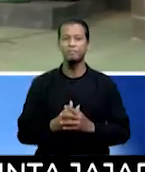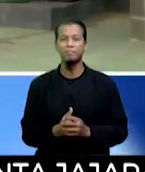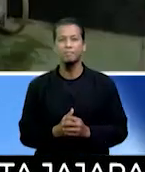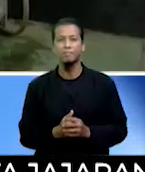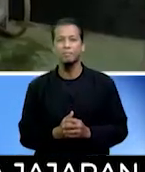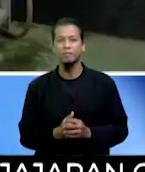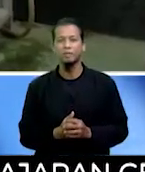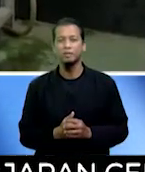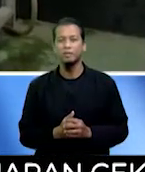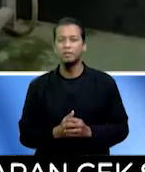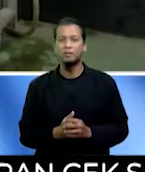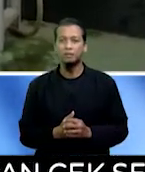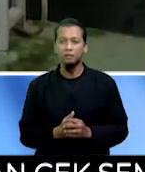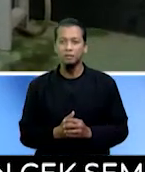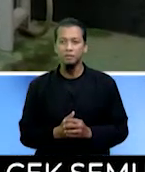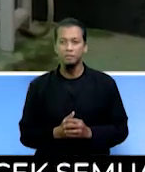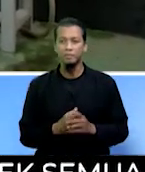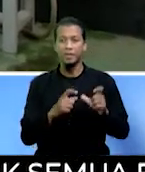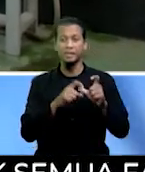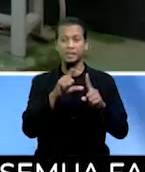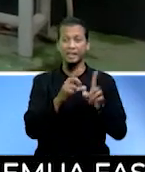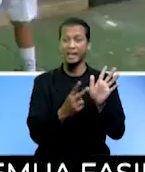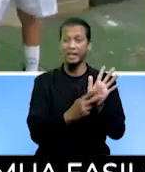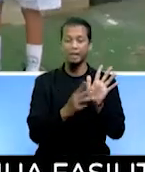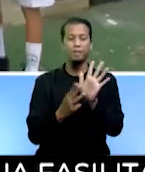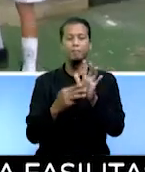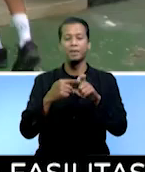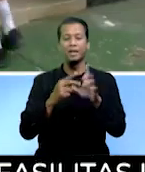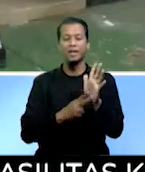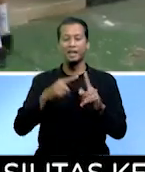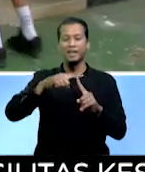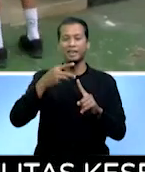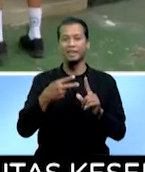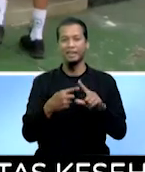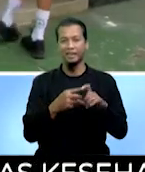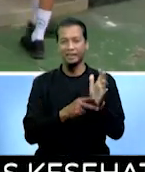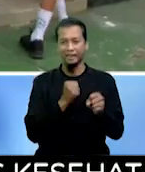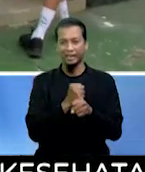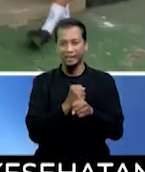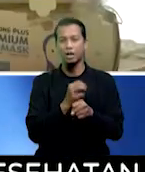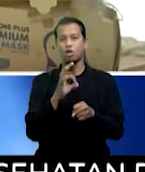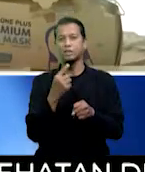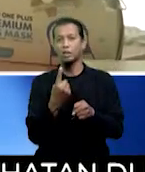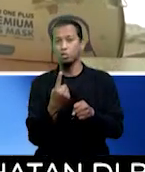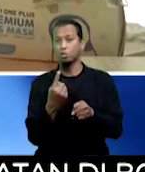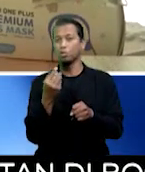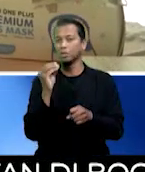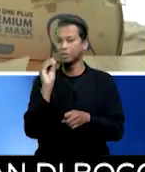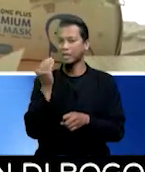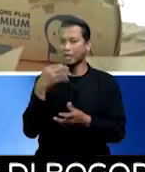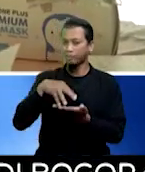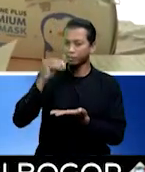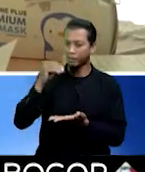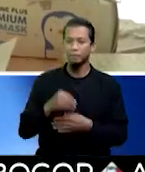terbatas adalah di SDN Menteng 01 Pagi Jakarta. Berdasarkan pemantauan kami, pada pagi hari ini siswa